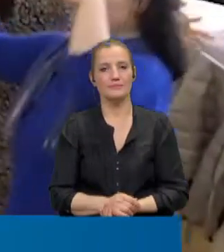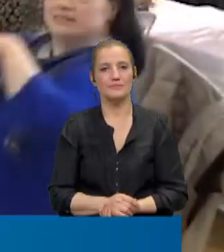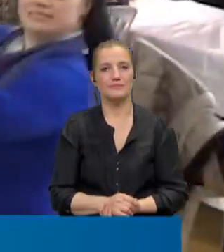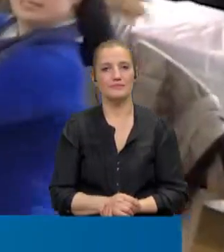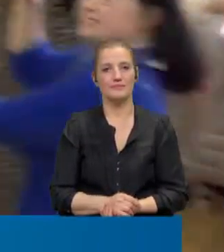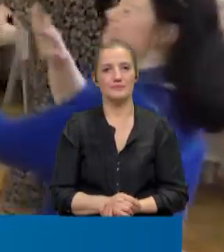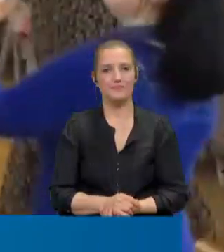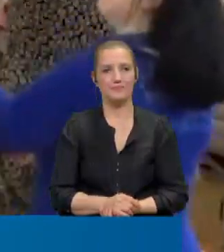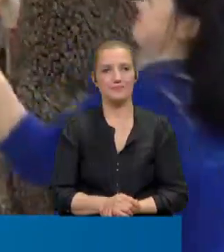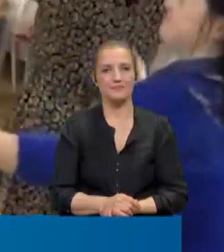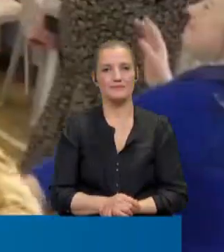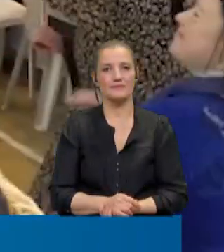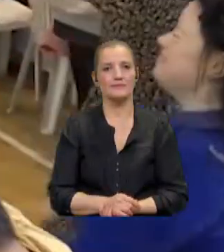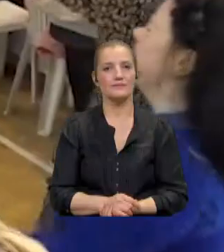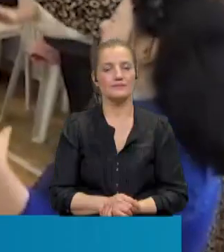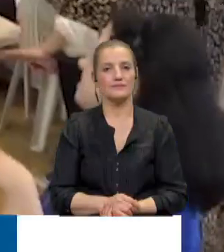bu